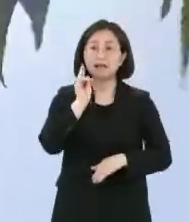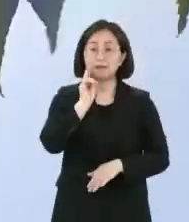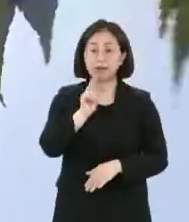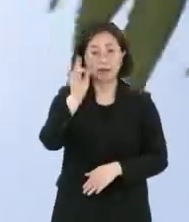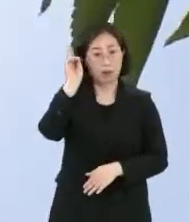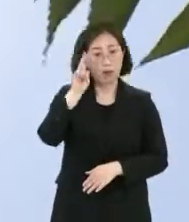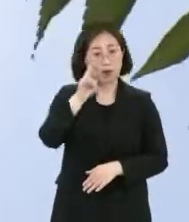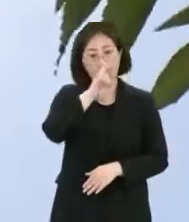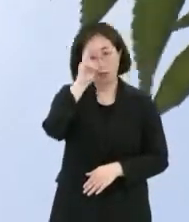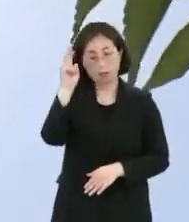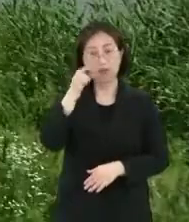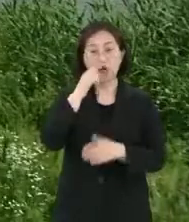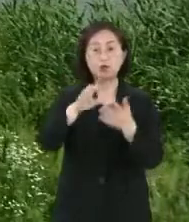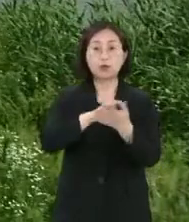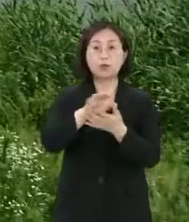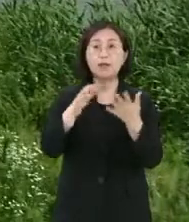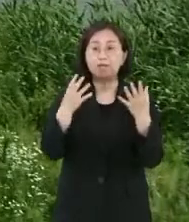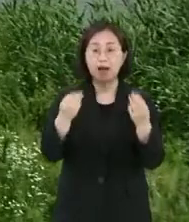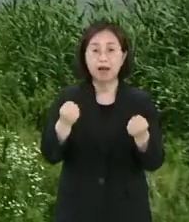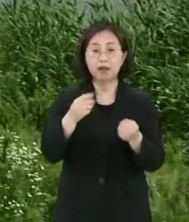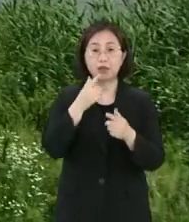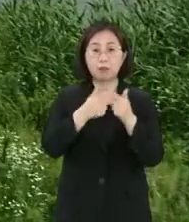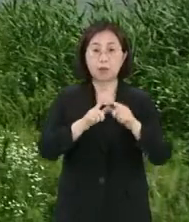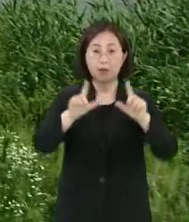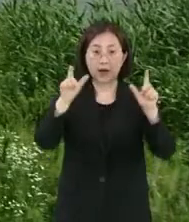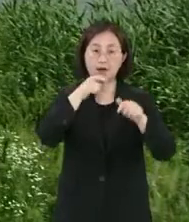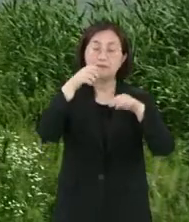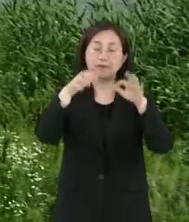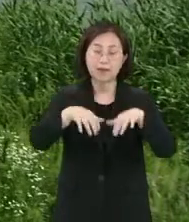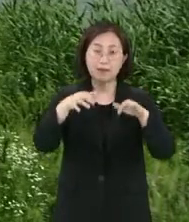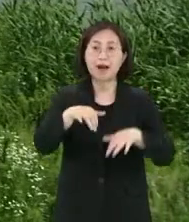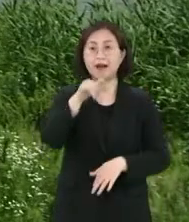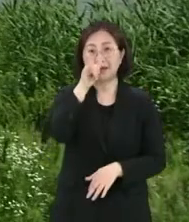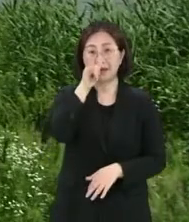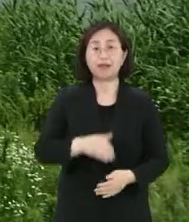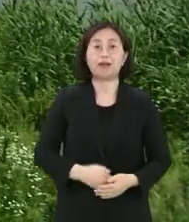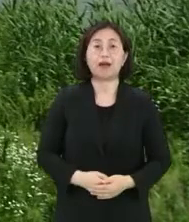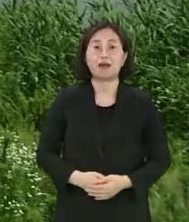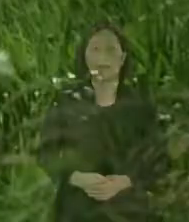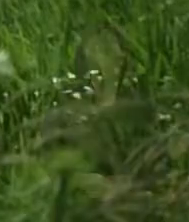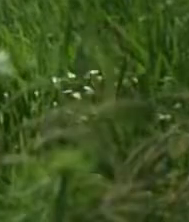모레 오후부터는 차차 구름이 많아져 목요일에는 한때 비 소식이 있겠습니다.